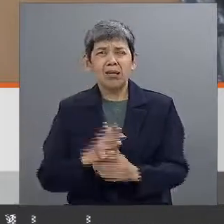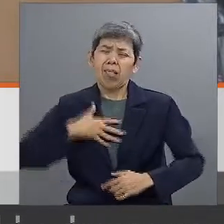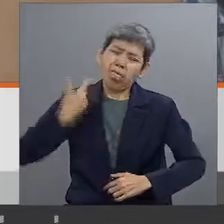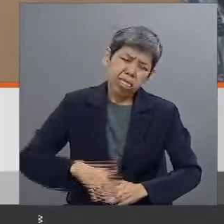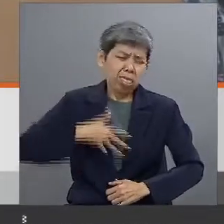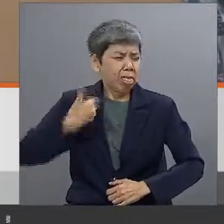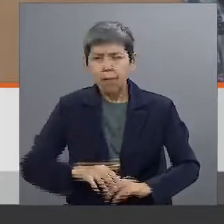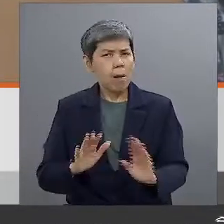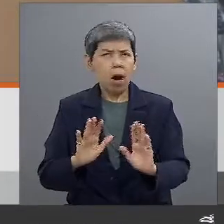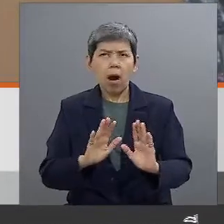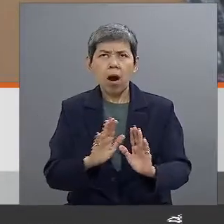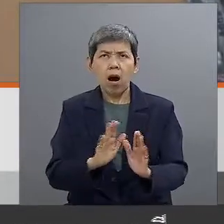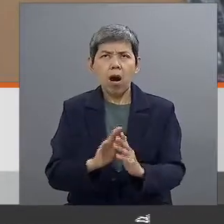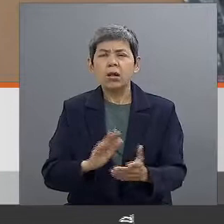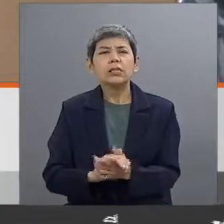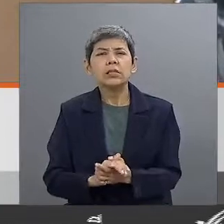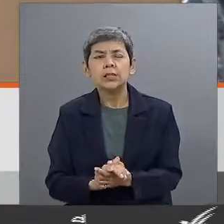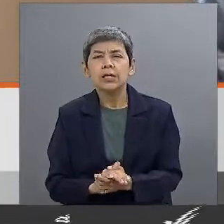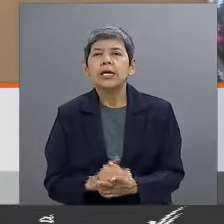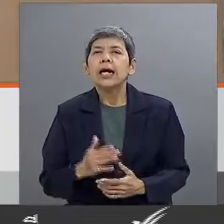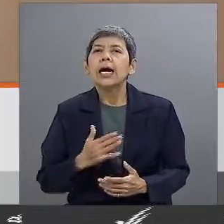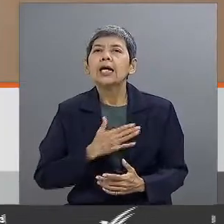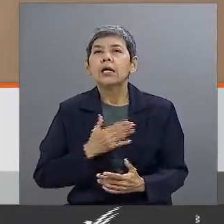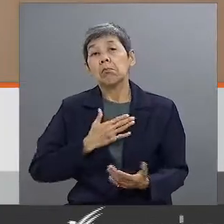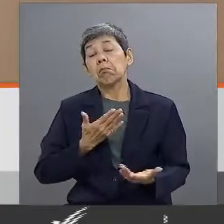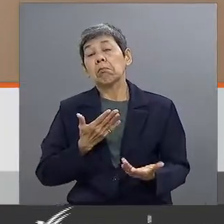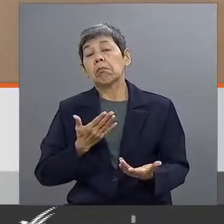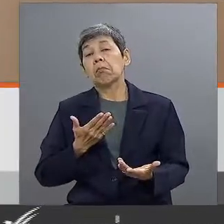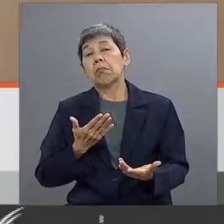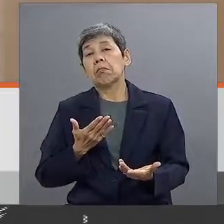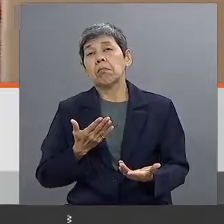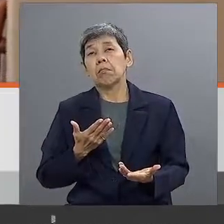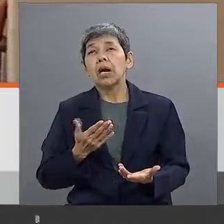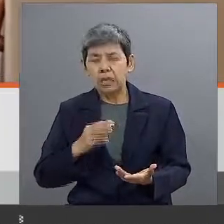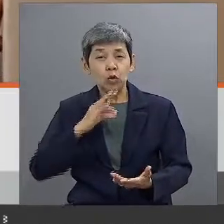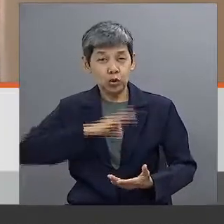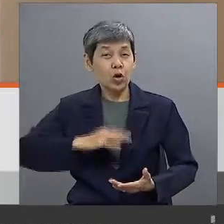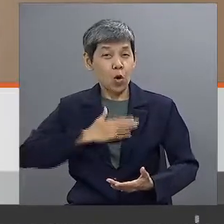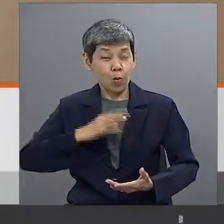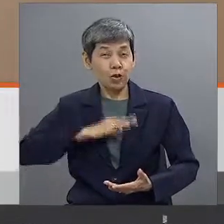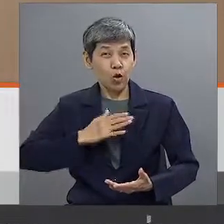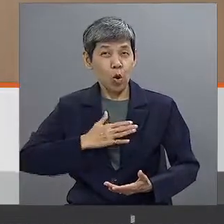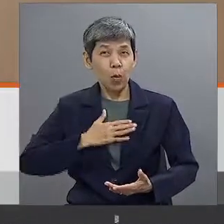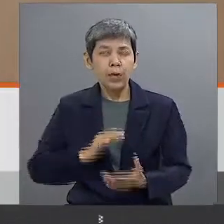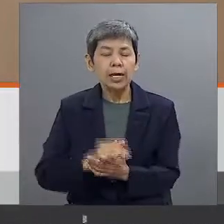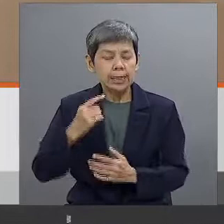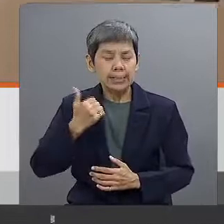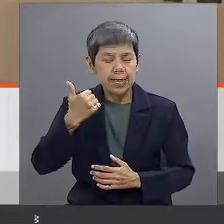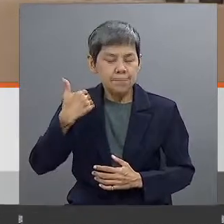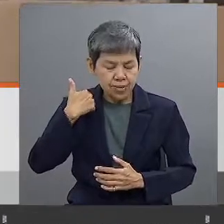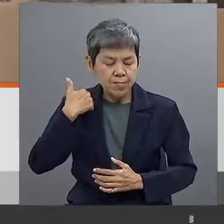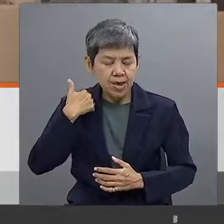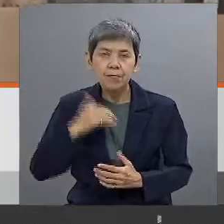ฮ้ยอยากไปกับน้องจริงๆแต่รู้สึกความนั้นจิตใจ